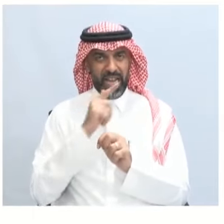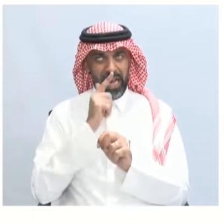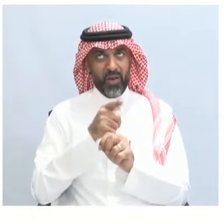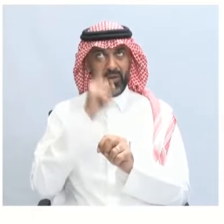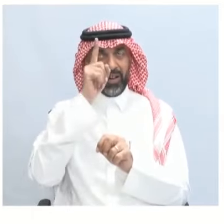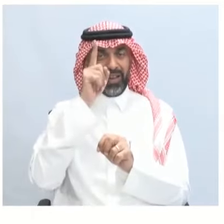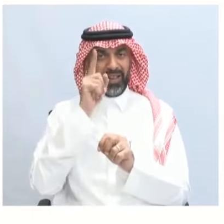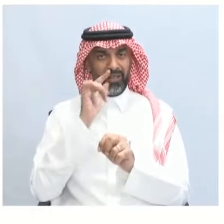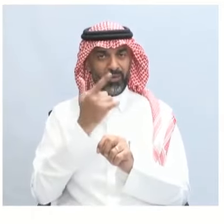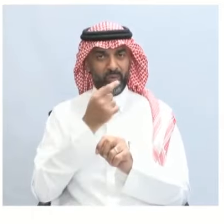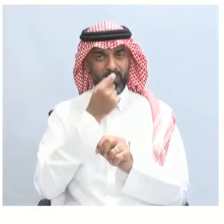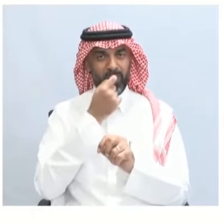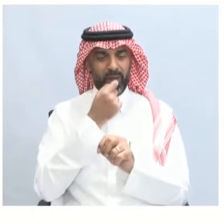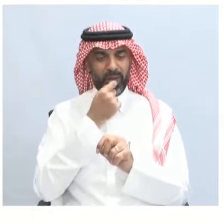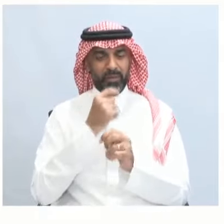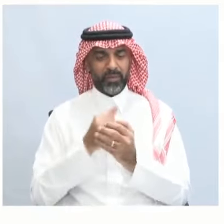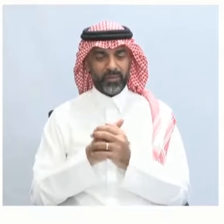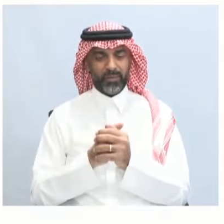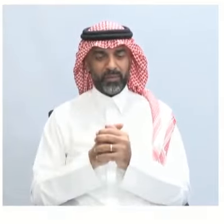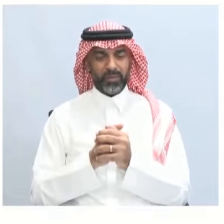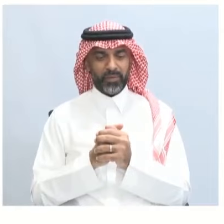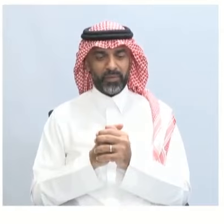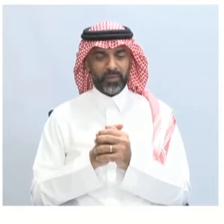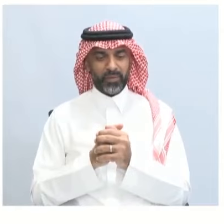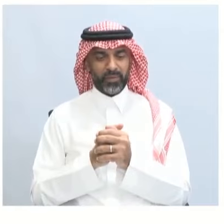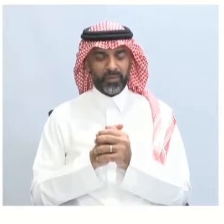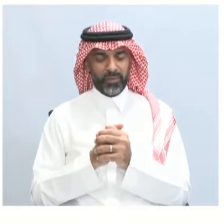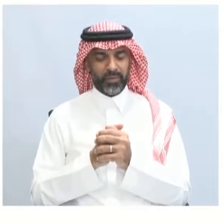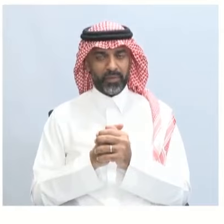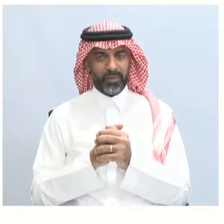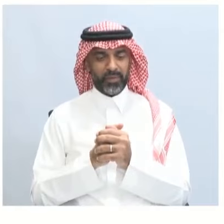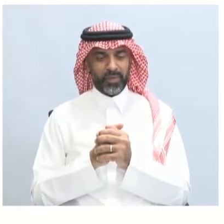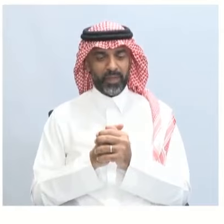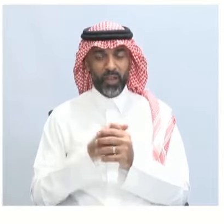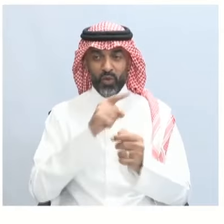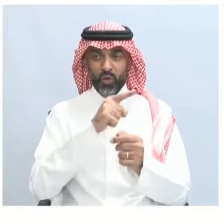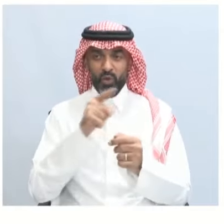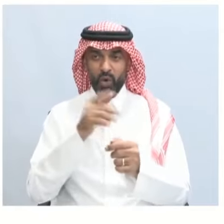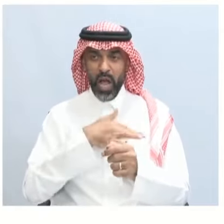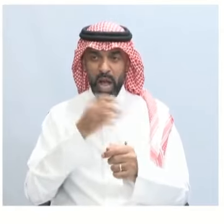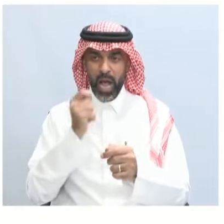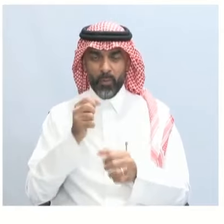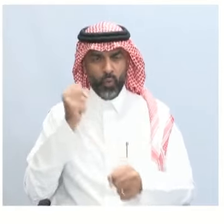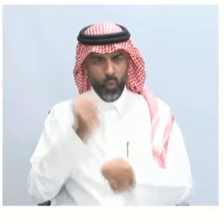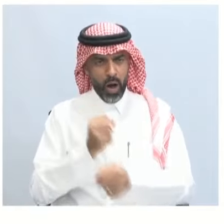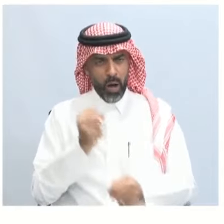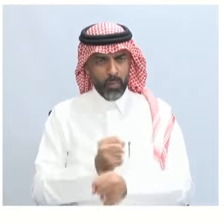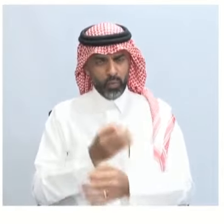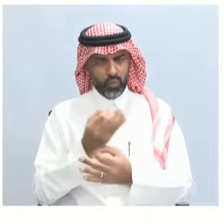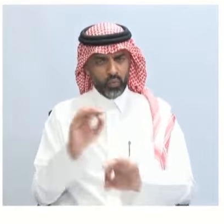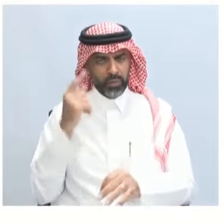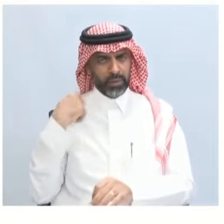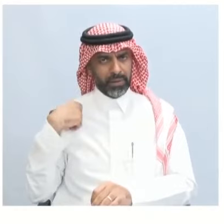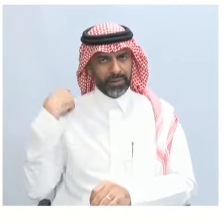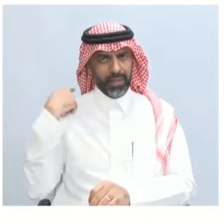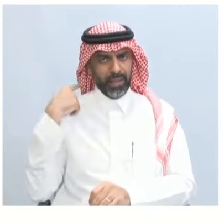اهل التوحيد ومن حقق التوحيد بالجنه لهذا قال الله جل وعلا وبشر الذين امنوا وعملوا الصالحات